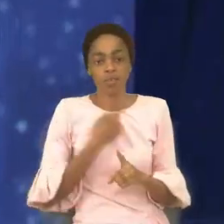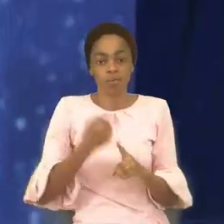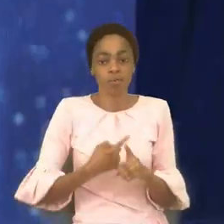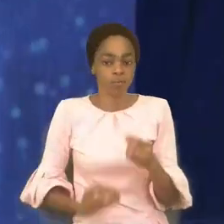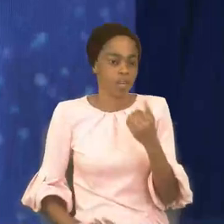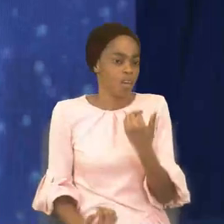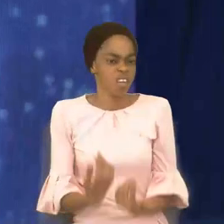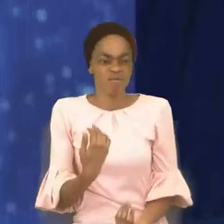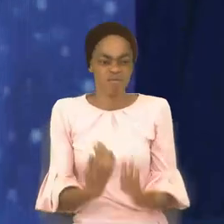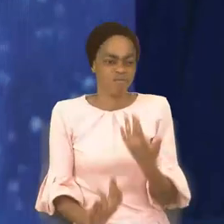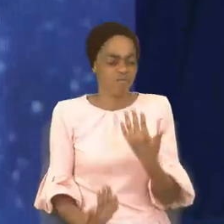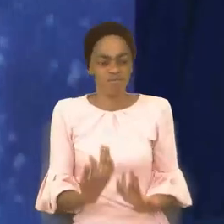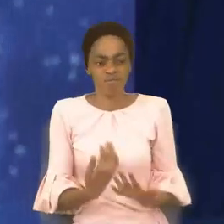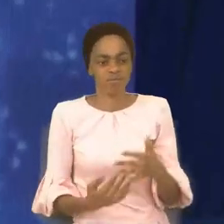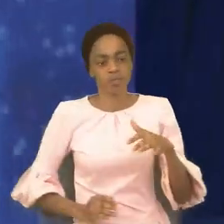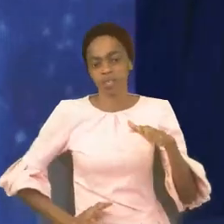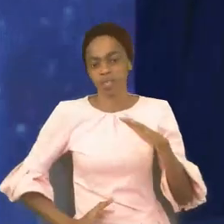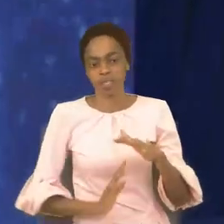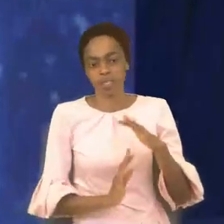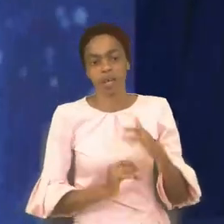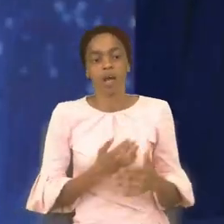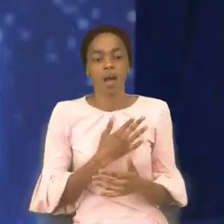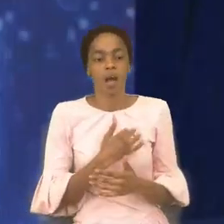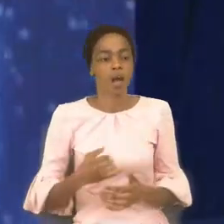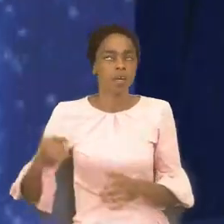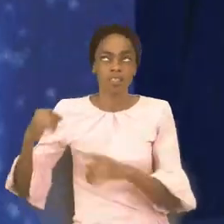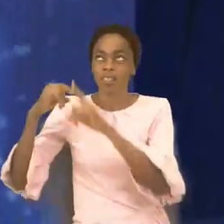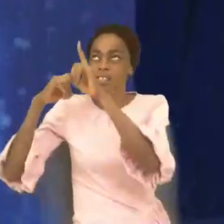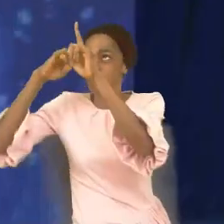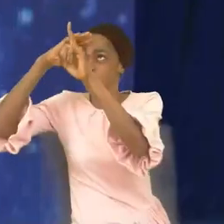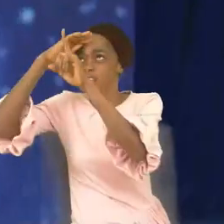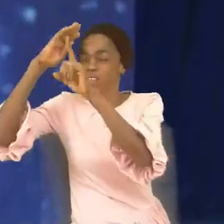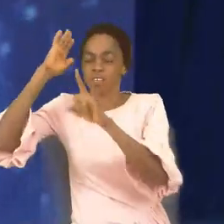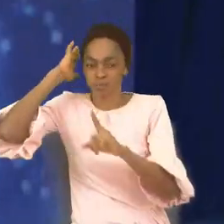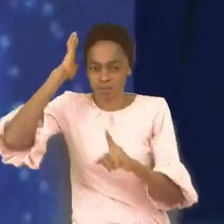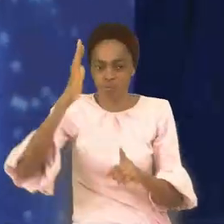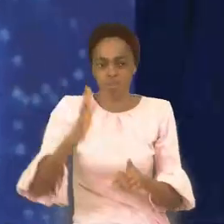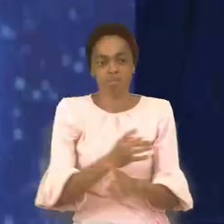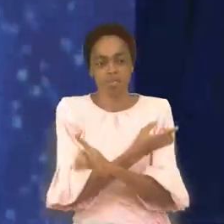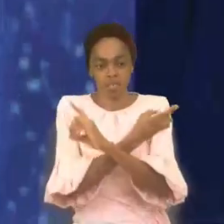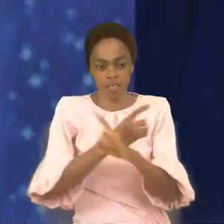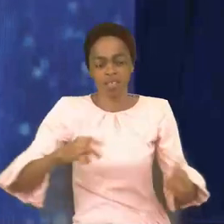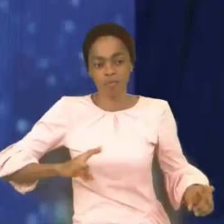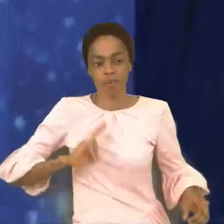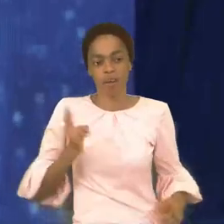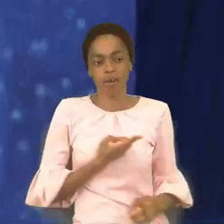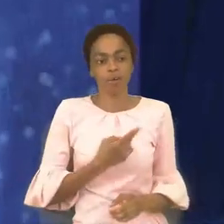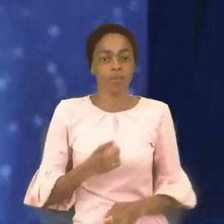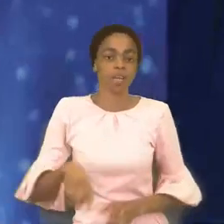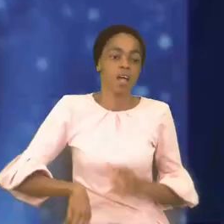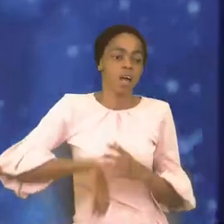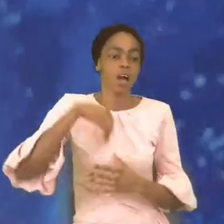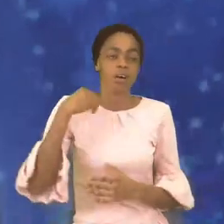fournaise ardente et il nous délivrera de ta main, ô roi.